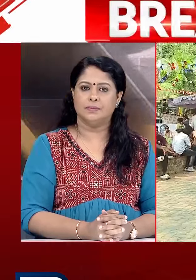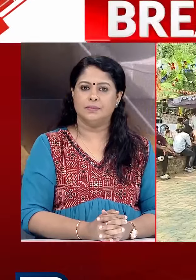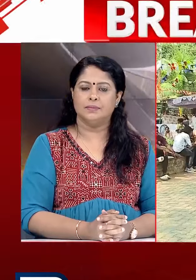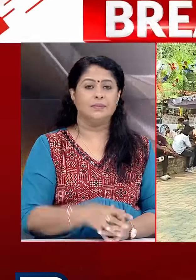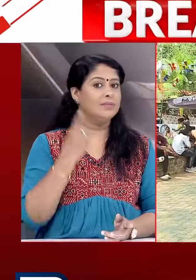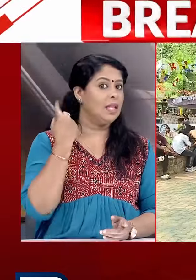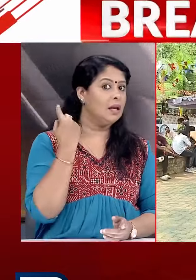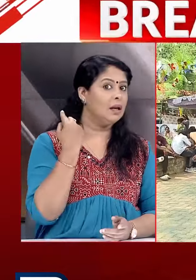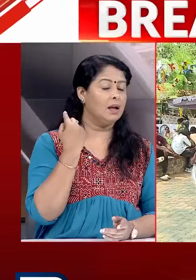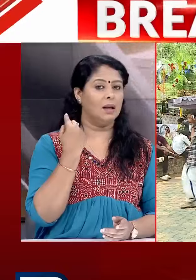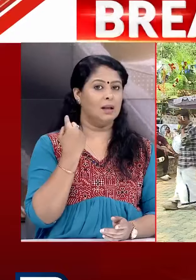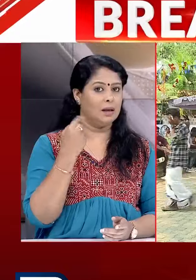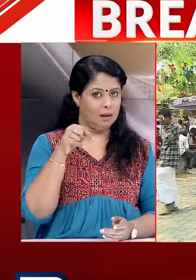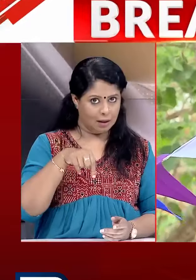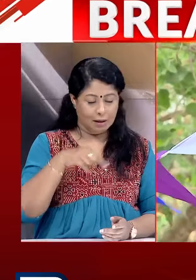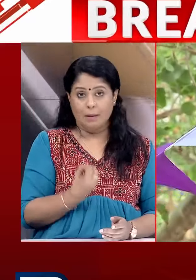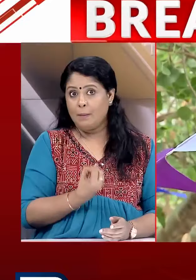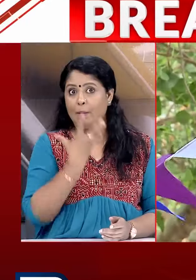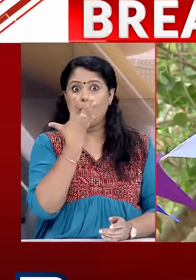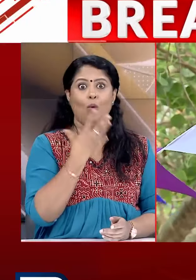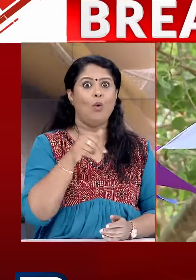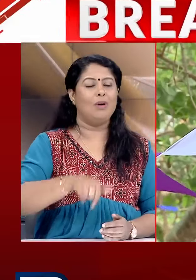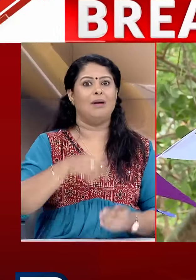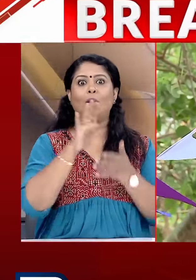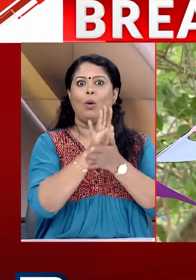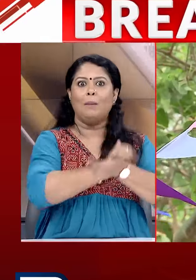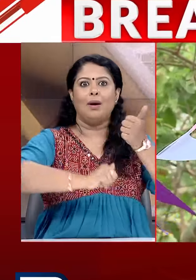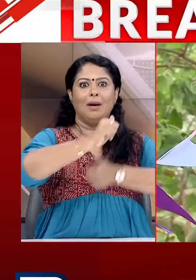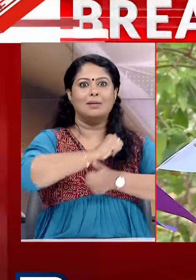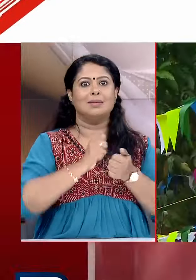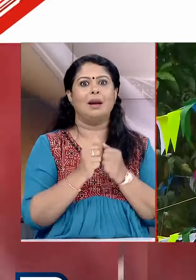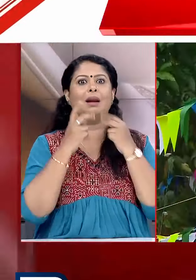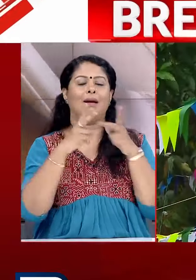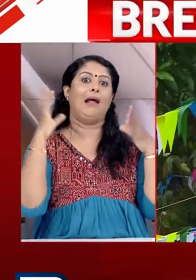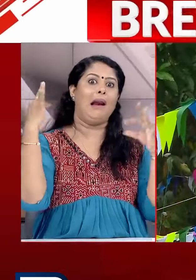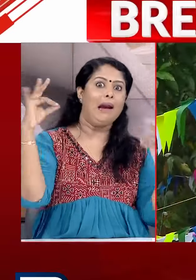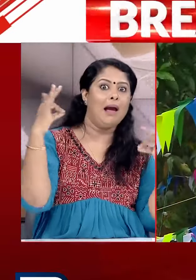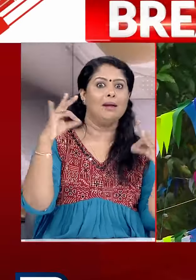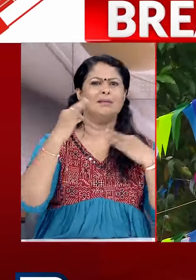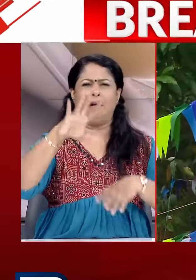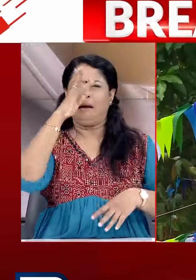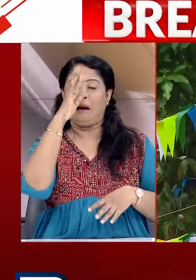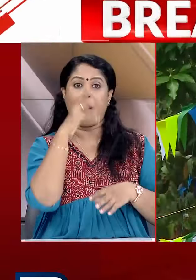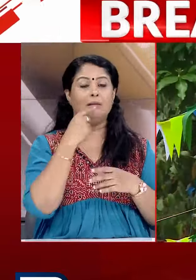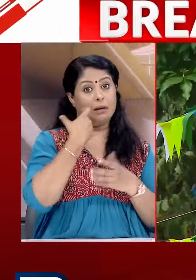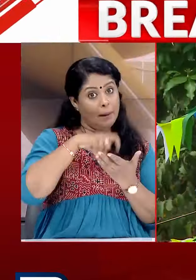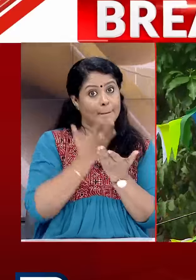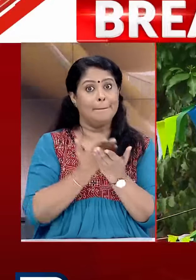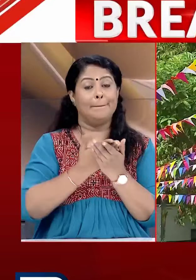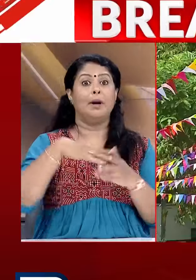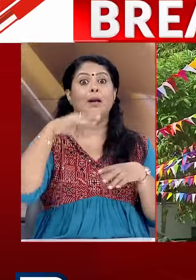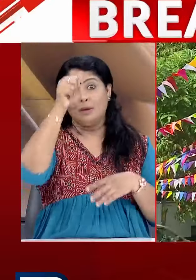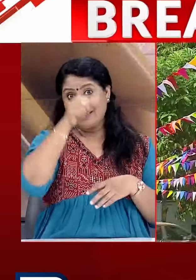പ്രജീഷ്, ഇന്ന് പുലർച്ചെ നടന്ന മാർഗംകളി മത്സരത്തിലാണ് ഇത്തരത്തിൽ കോഴ ആരോപണം ഉയർന്നു വന്നത്. മാർഗംകളി